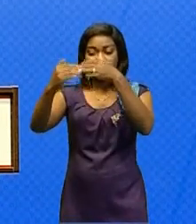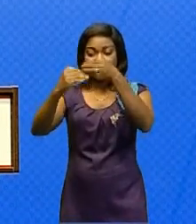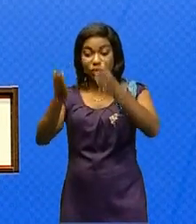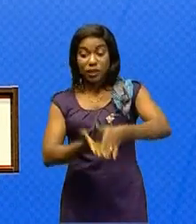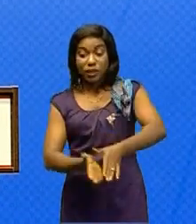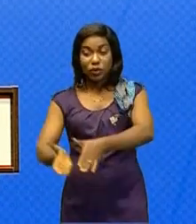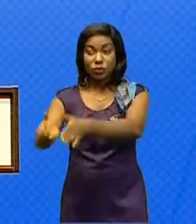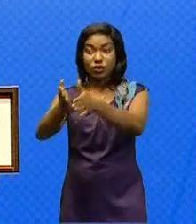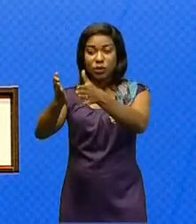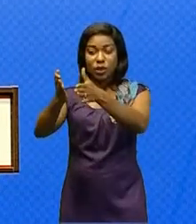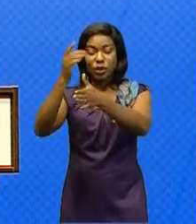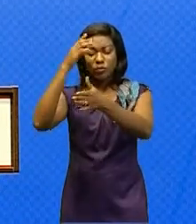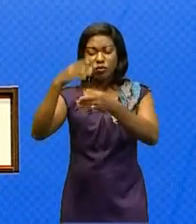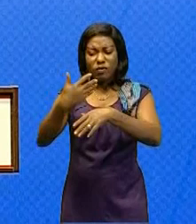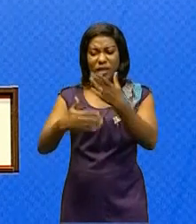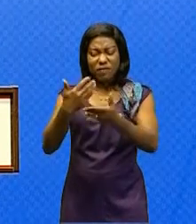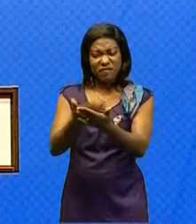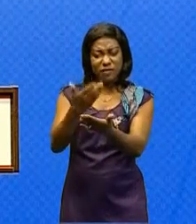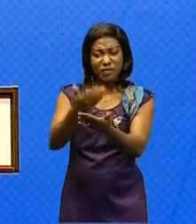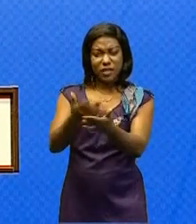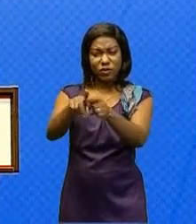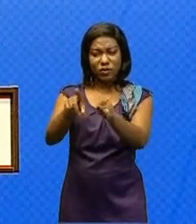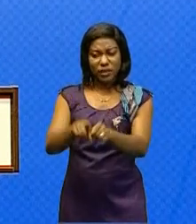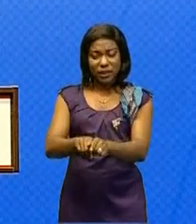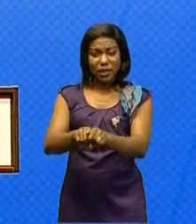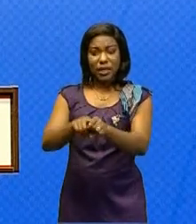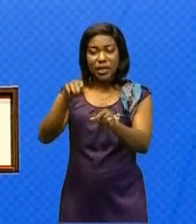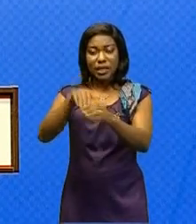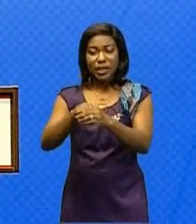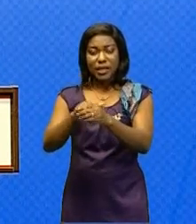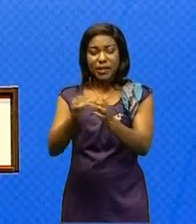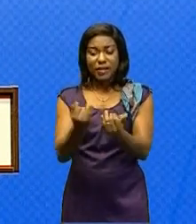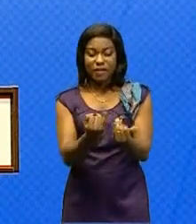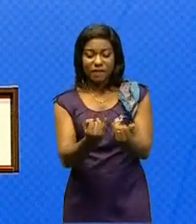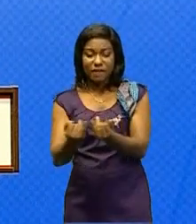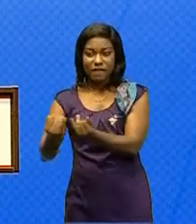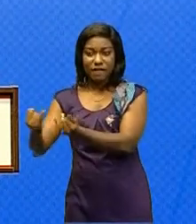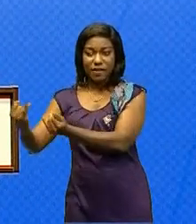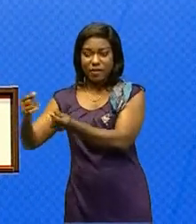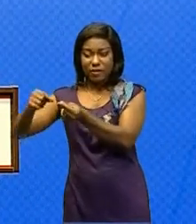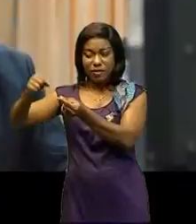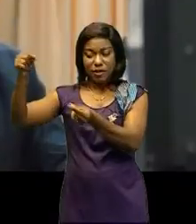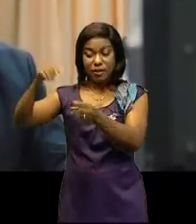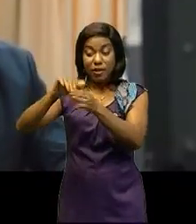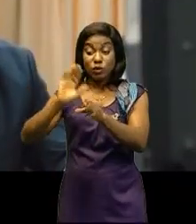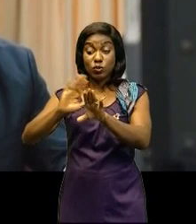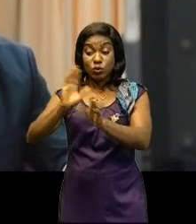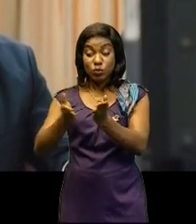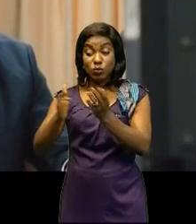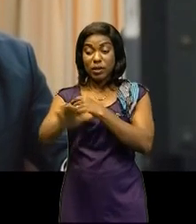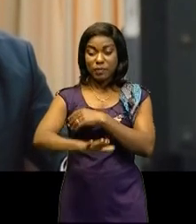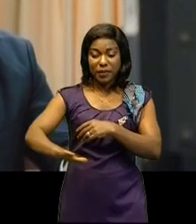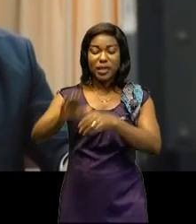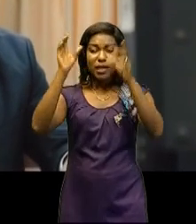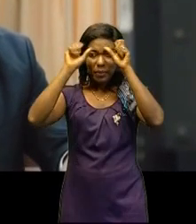infrastructures en vue d'accélérer le déploiement intégral de la fibre optique à travers le pays. Le président